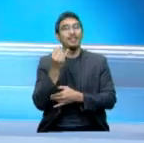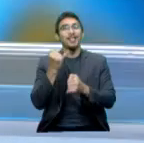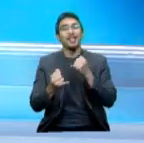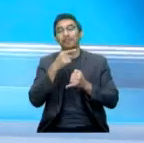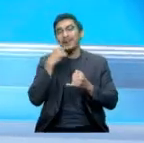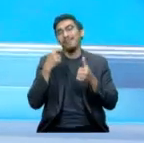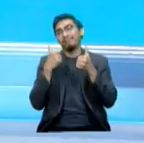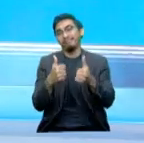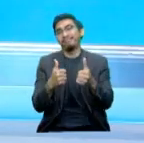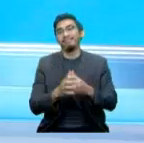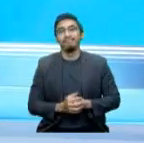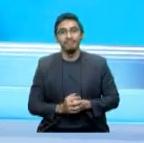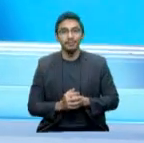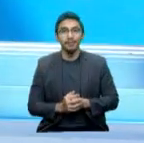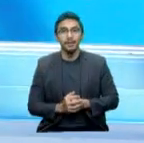pekan Anda.